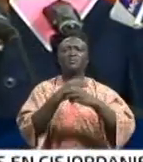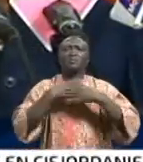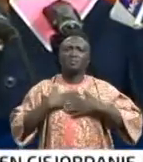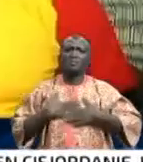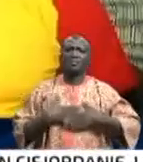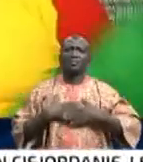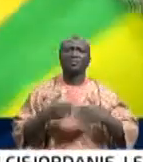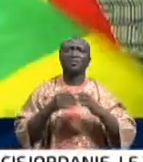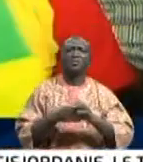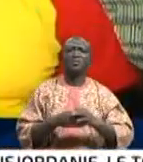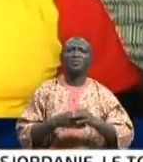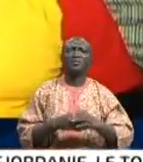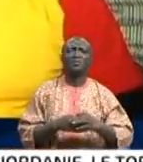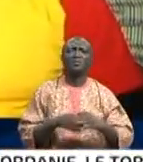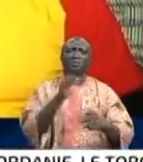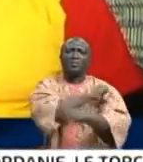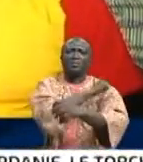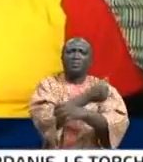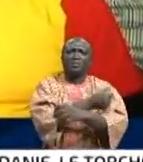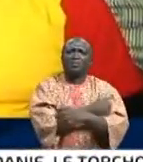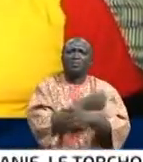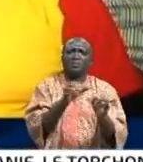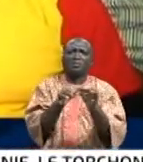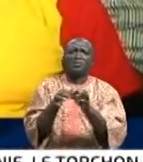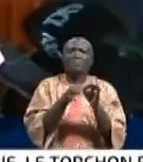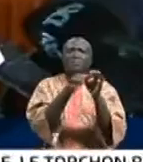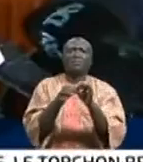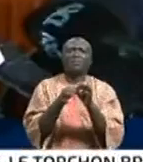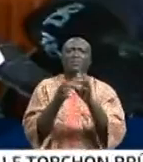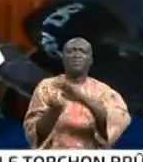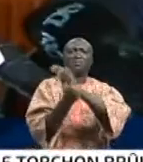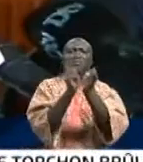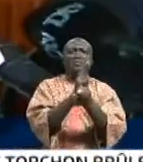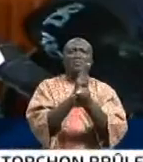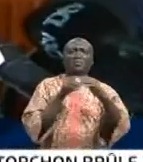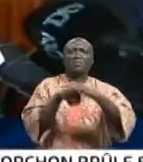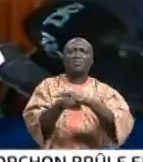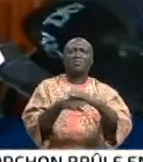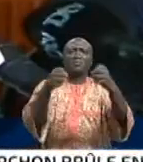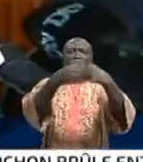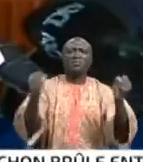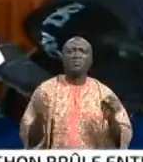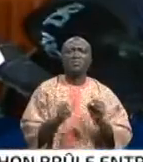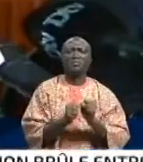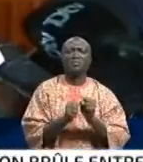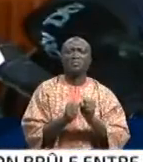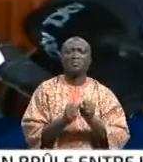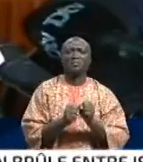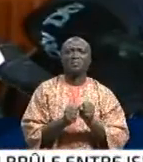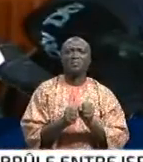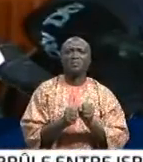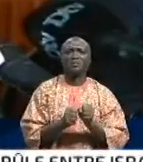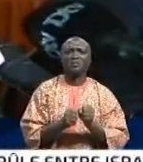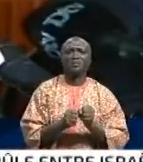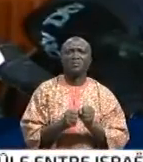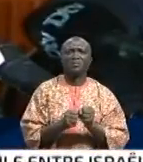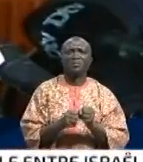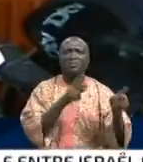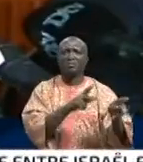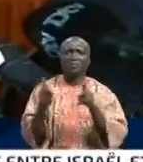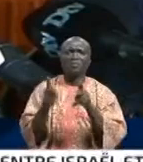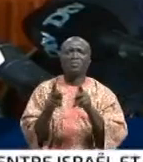autorités fédérales organiser mieux pour rendre plus fluide l'entrée au stade pendant